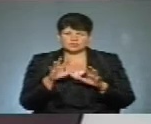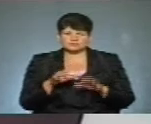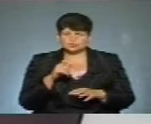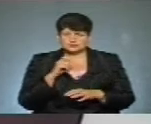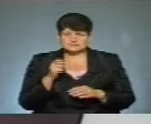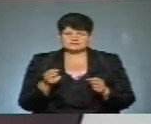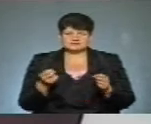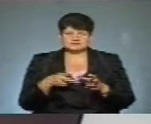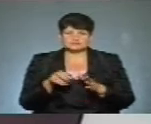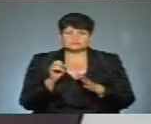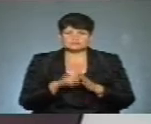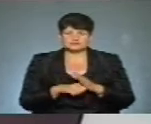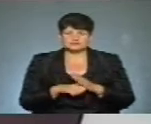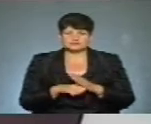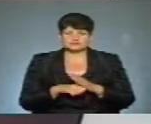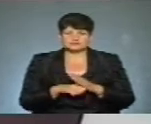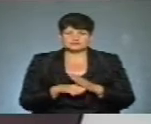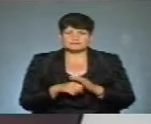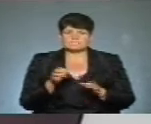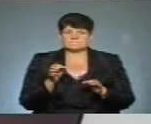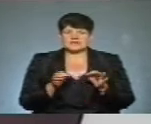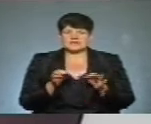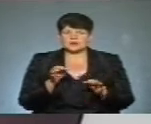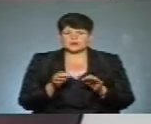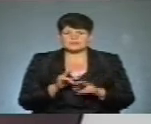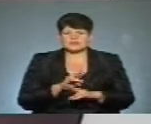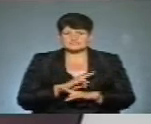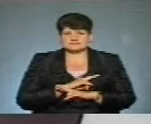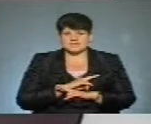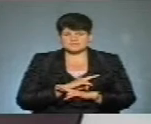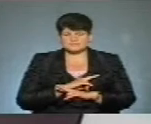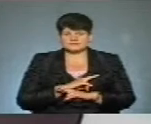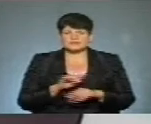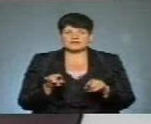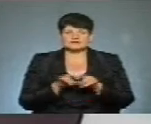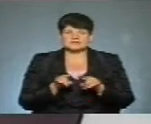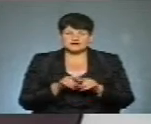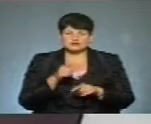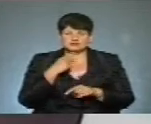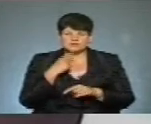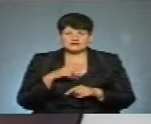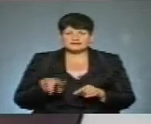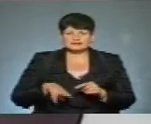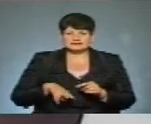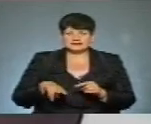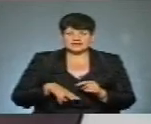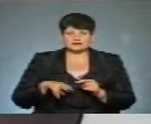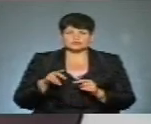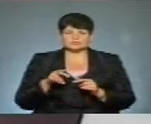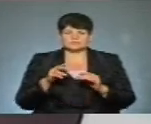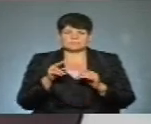України «Умисне вбивство з поміткою «природна смерть», каже Андрій Василик. Також, за словами директора пансіонату Степана